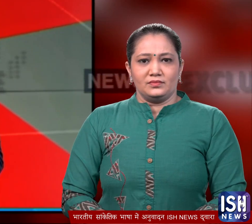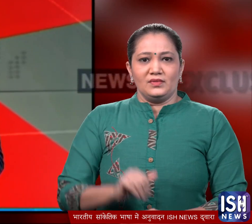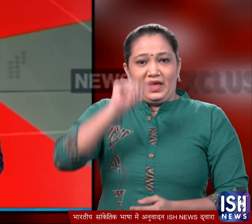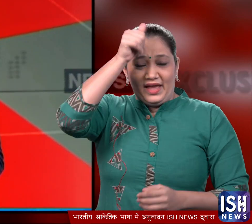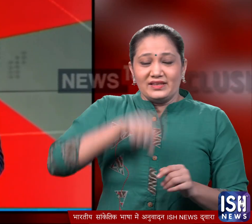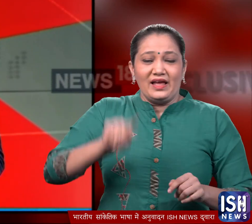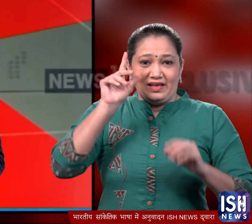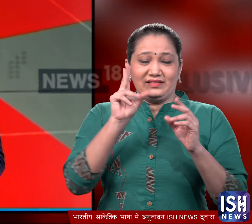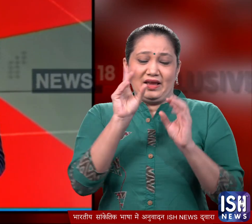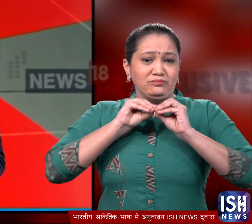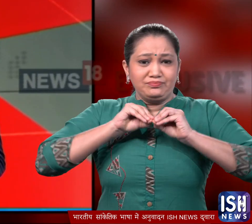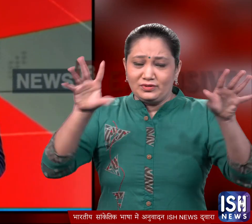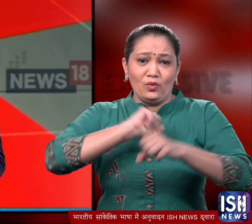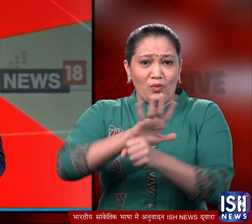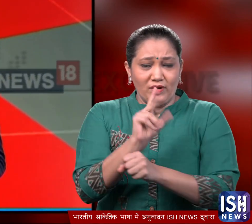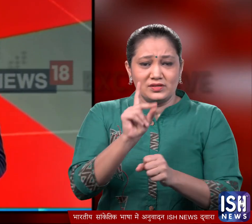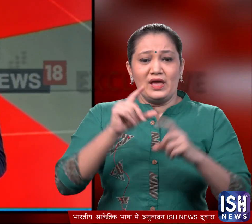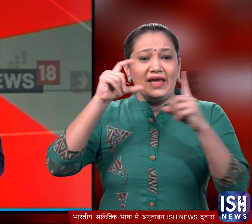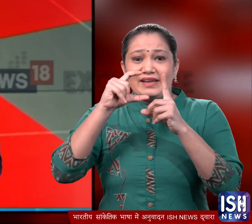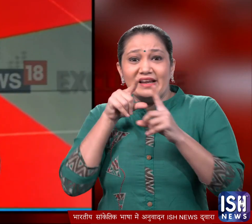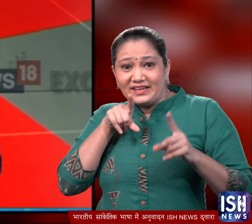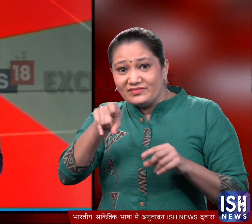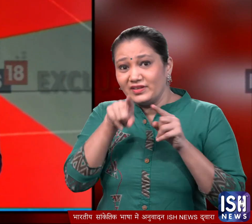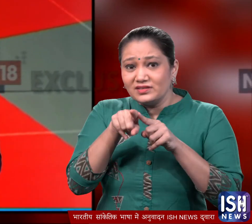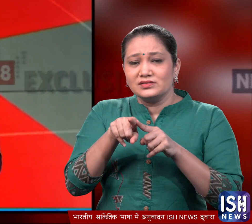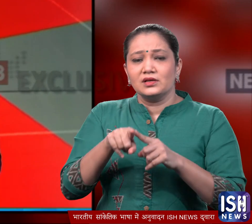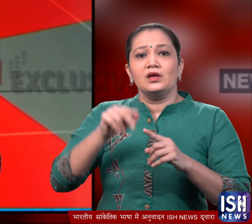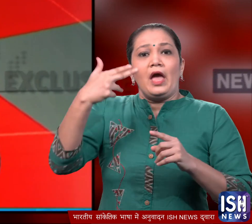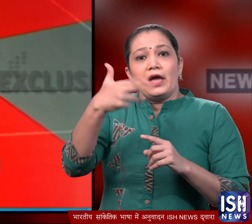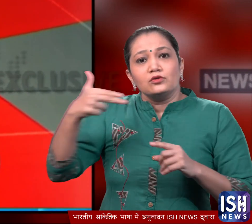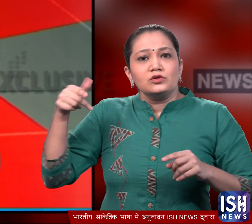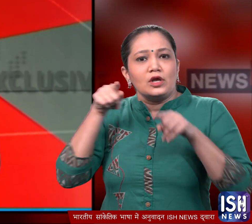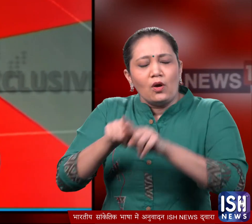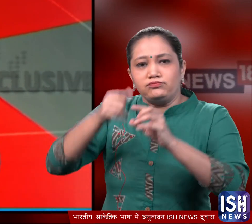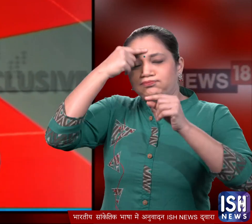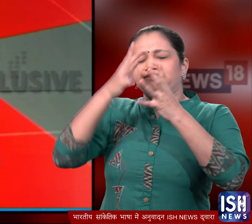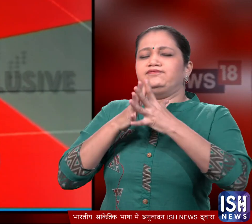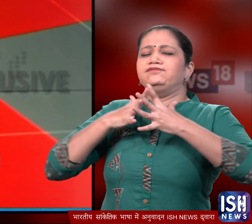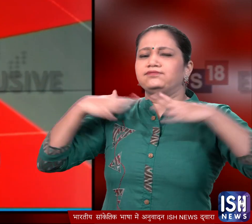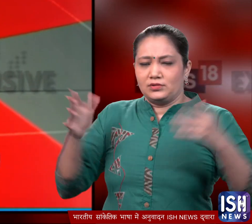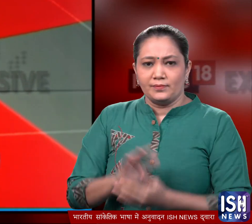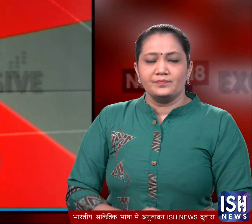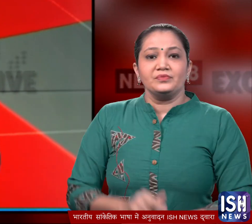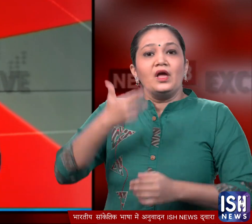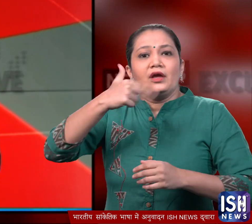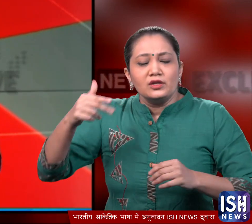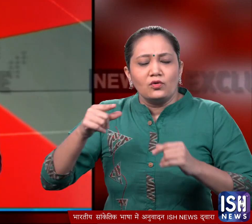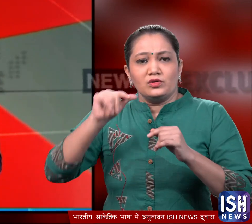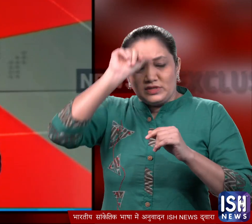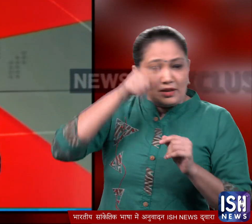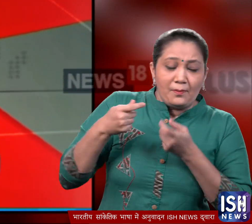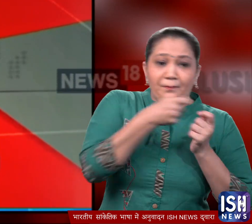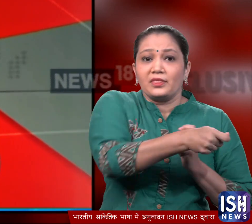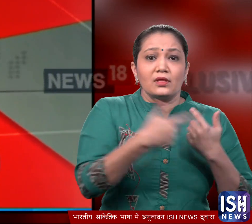हैं। भारत में दूसरी लहर के लिए जिम्मेदार कोरोना के डेल्टा वेरिएंट ने इंडोनेशिया में कहर बरपा रखा है, जिसकी वजह से अब